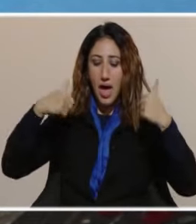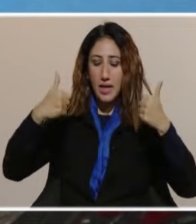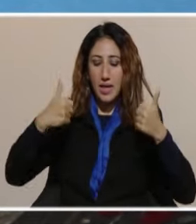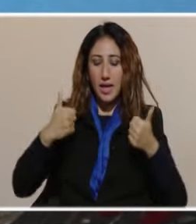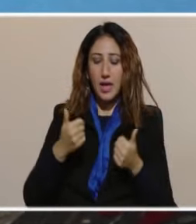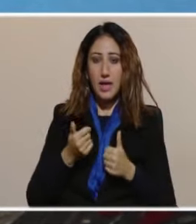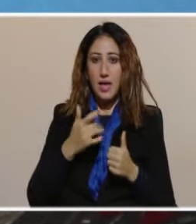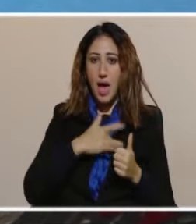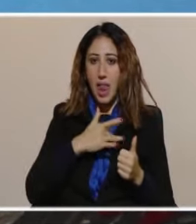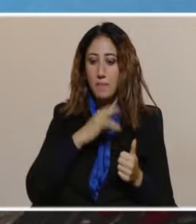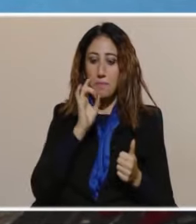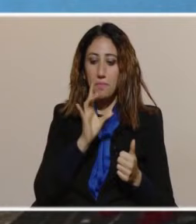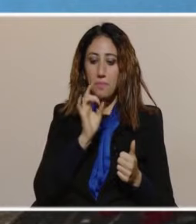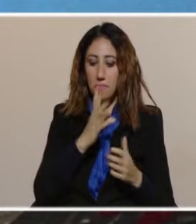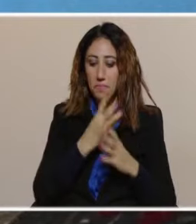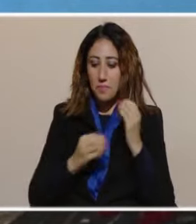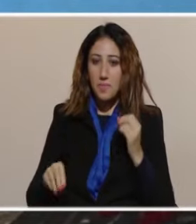القلب اللي بيوم